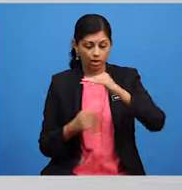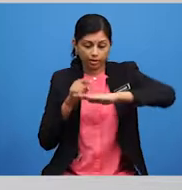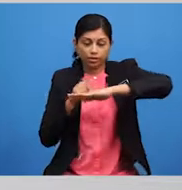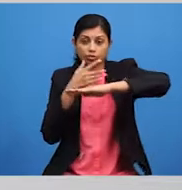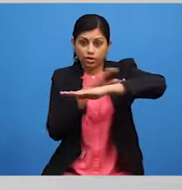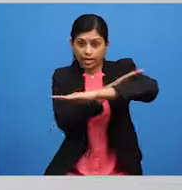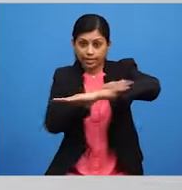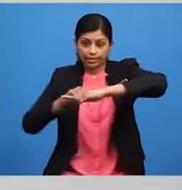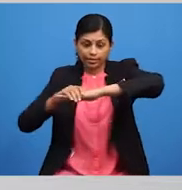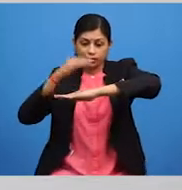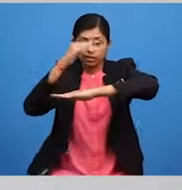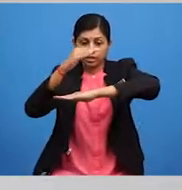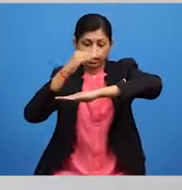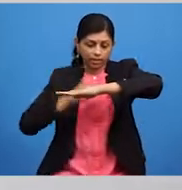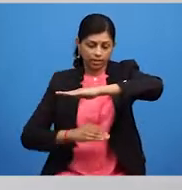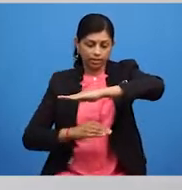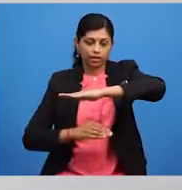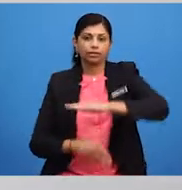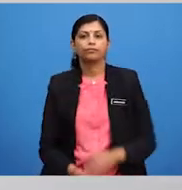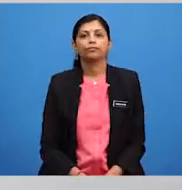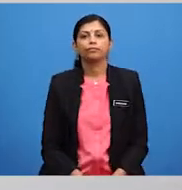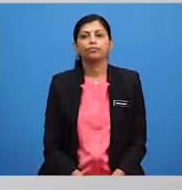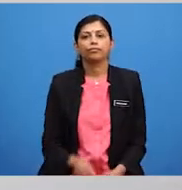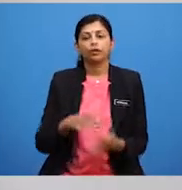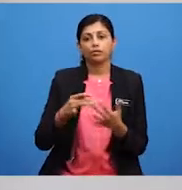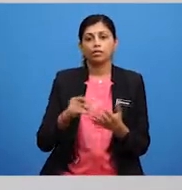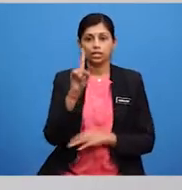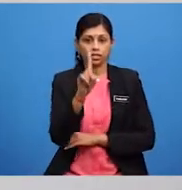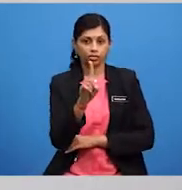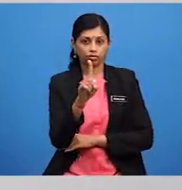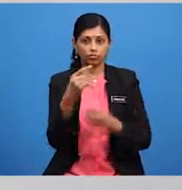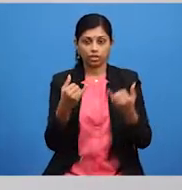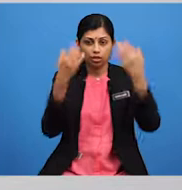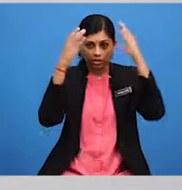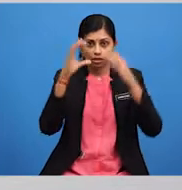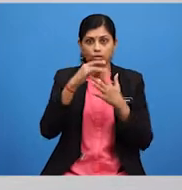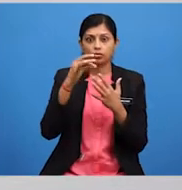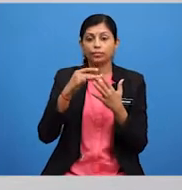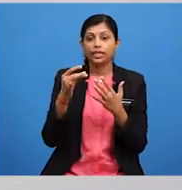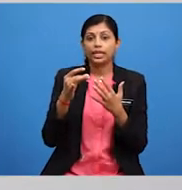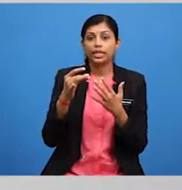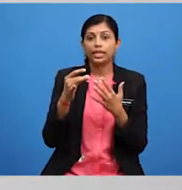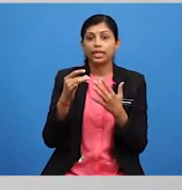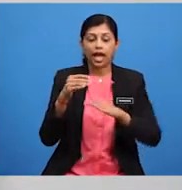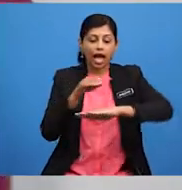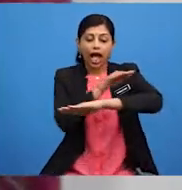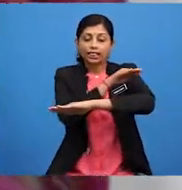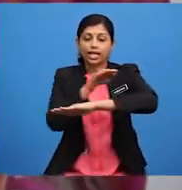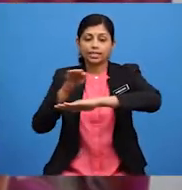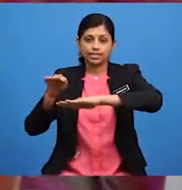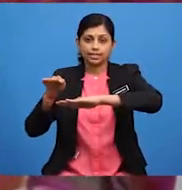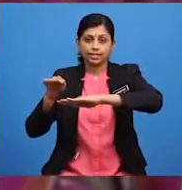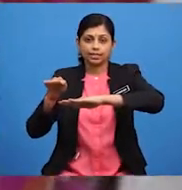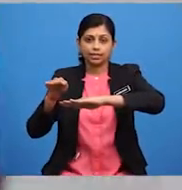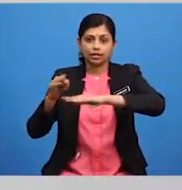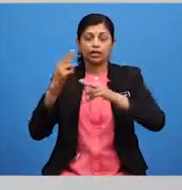garis bumi. Untuk sesi ini, cikgu membina garisan mendatar di bahagian atas garis bumi dan